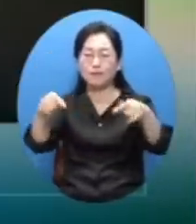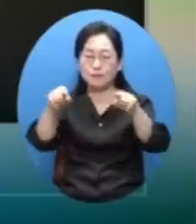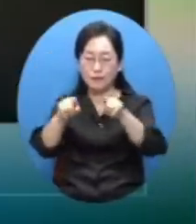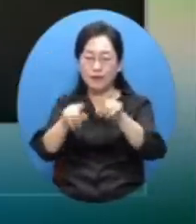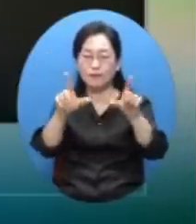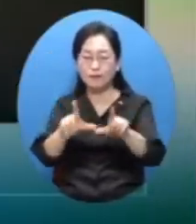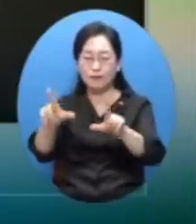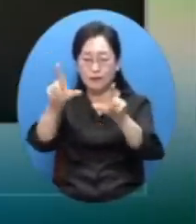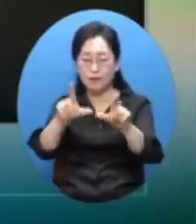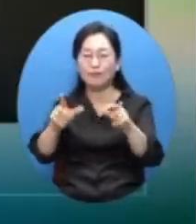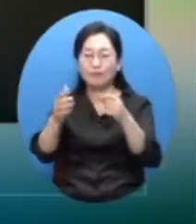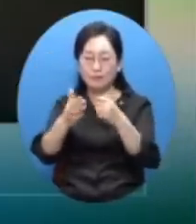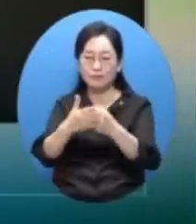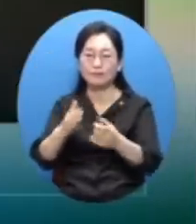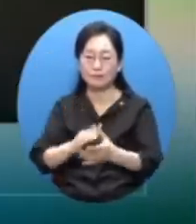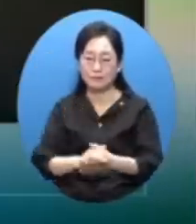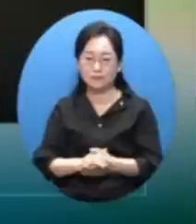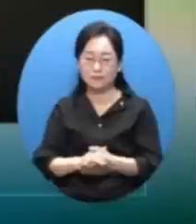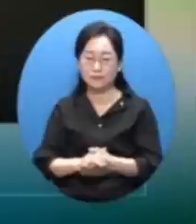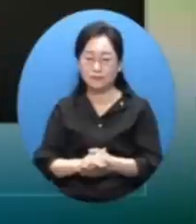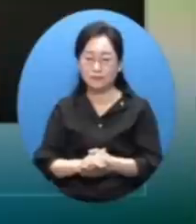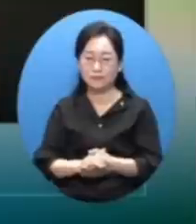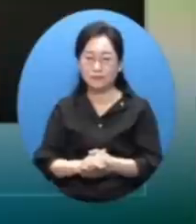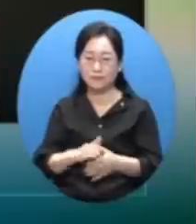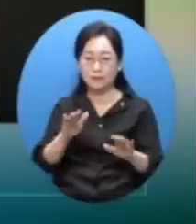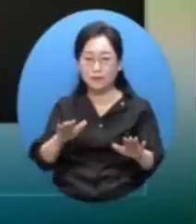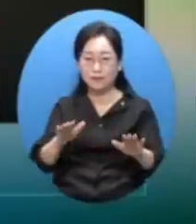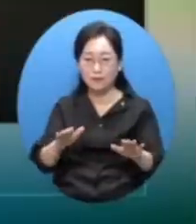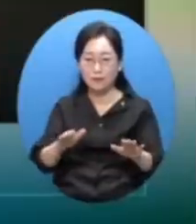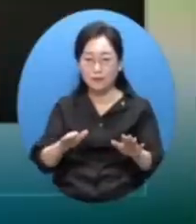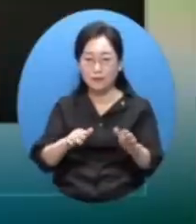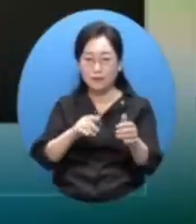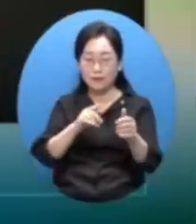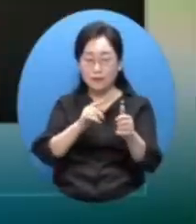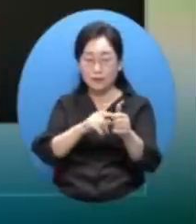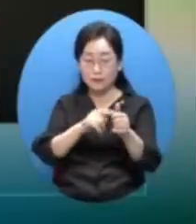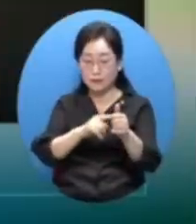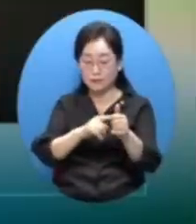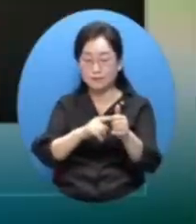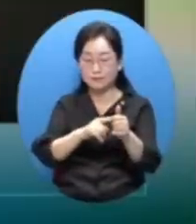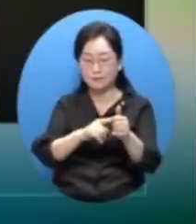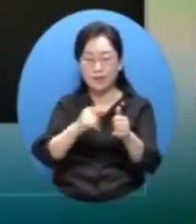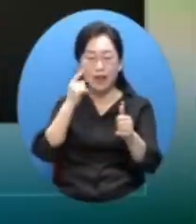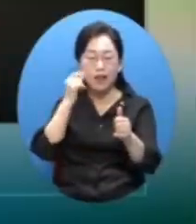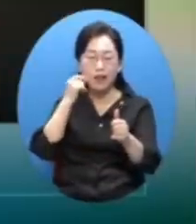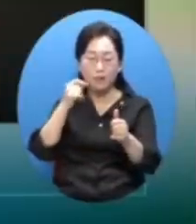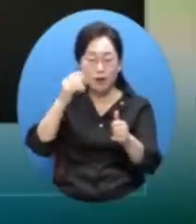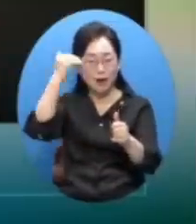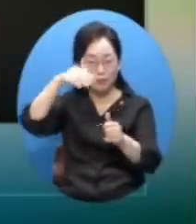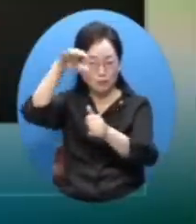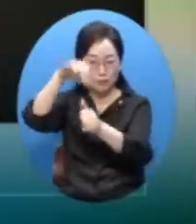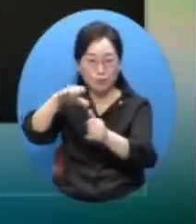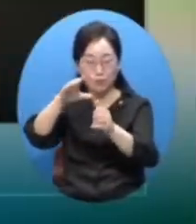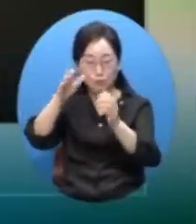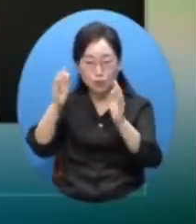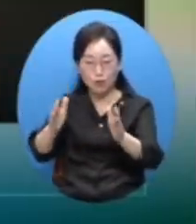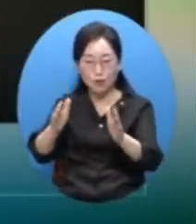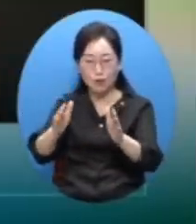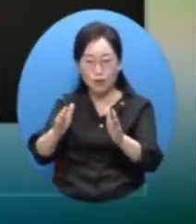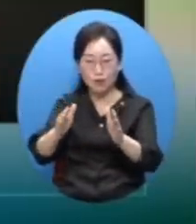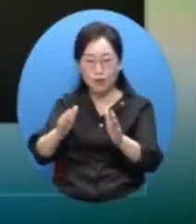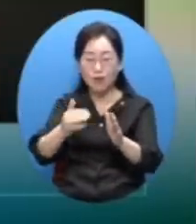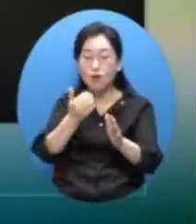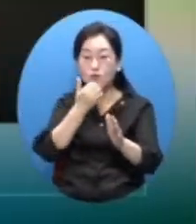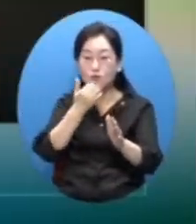때문인 것입니다. 평북 웅천 출신의 장 박사님은 일제강점기 시대에 경성의전을 졸업하고, 지금으로